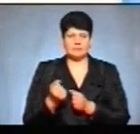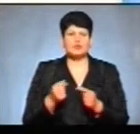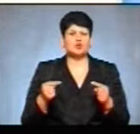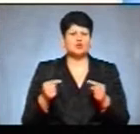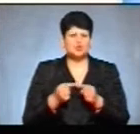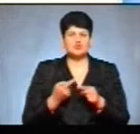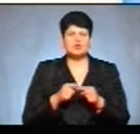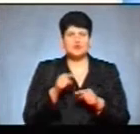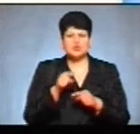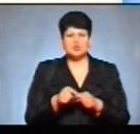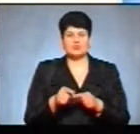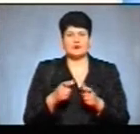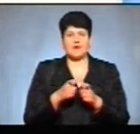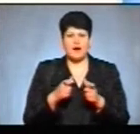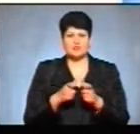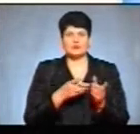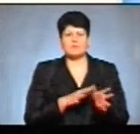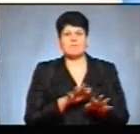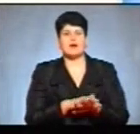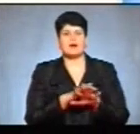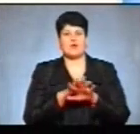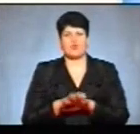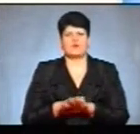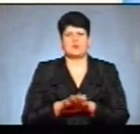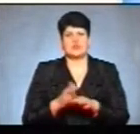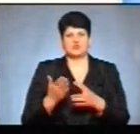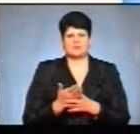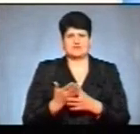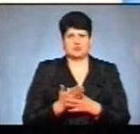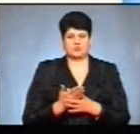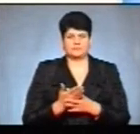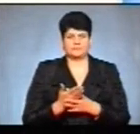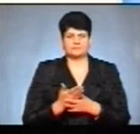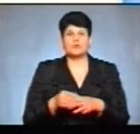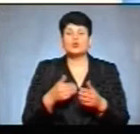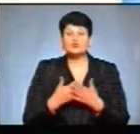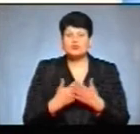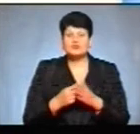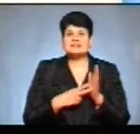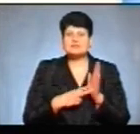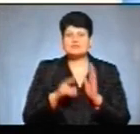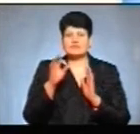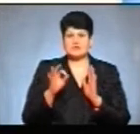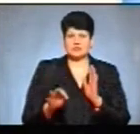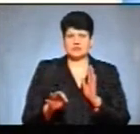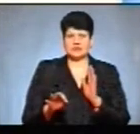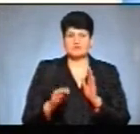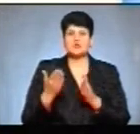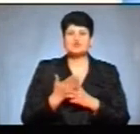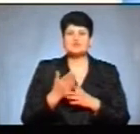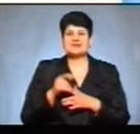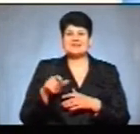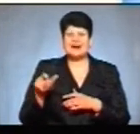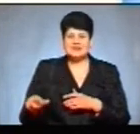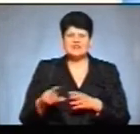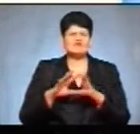на цю ж саму карточку їм перераховували і субсидію. Тобто 70% субсидіантів